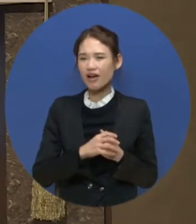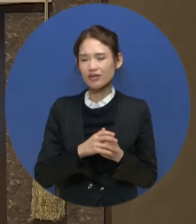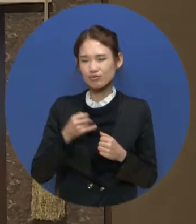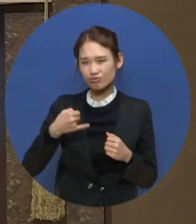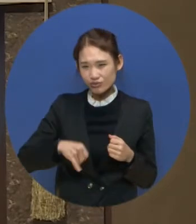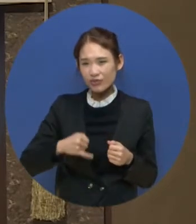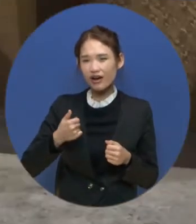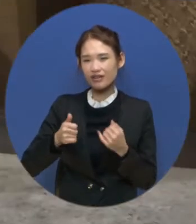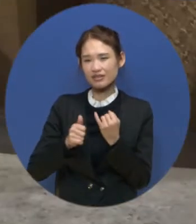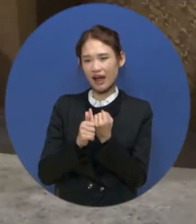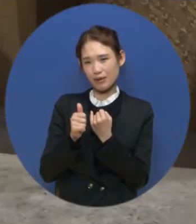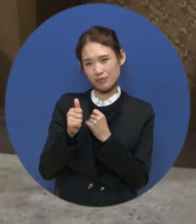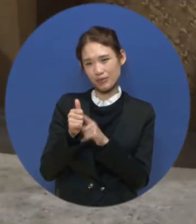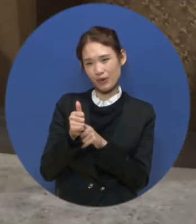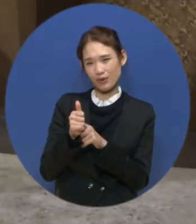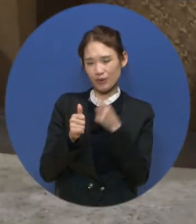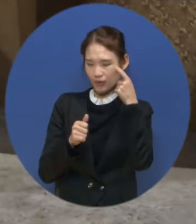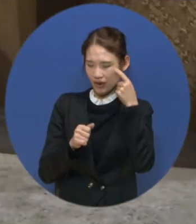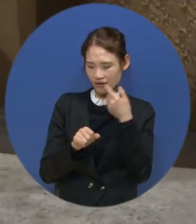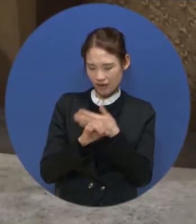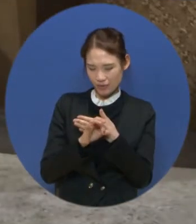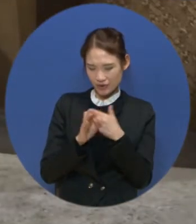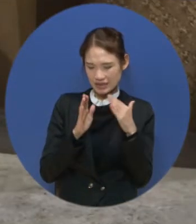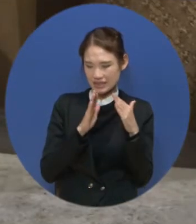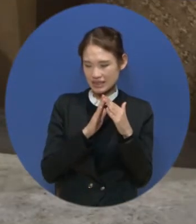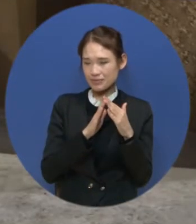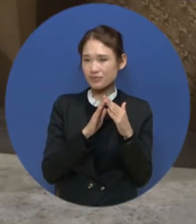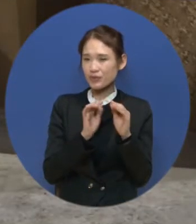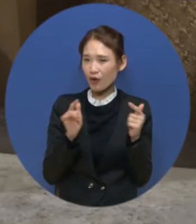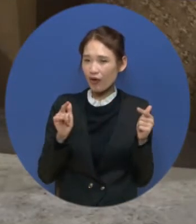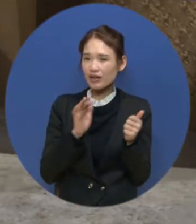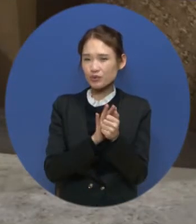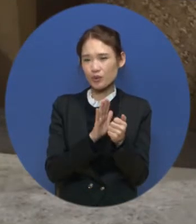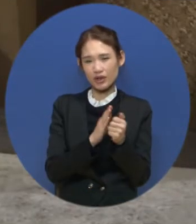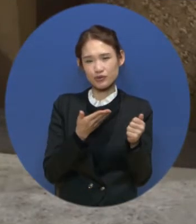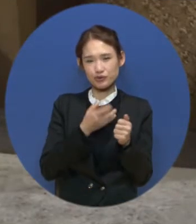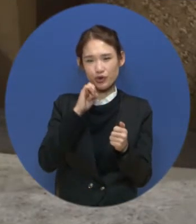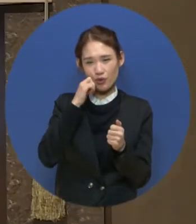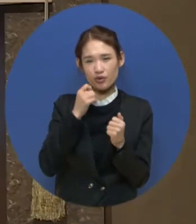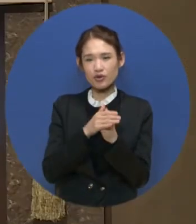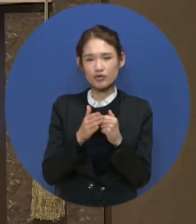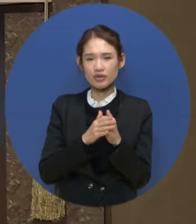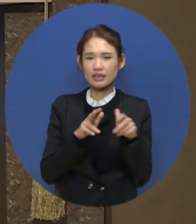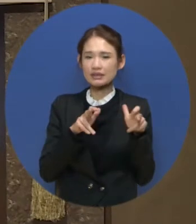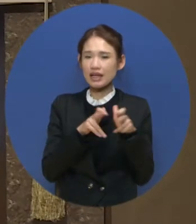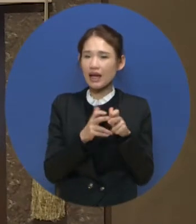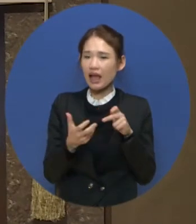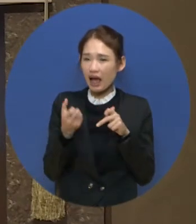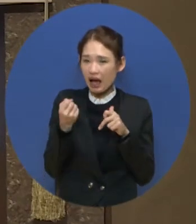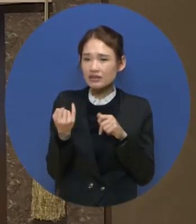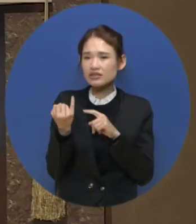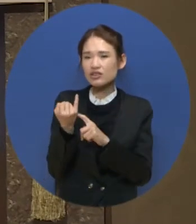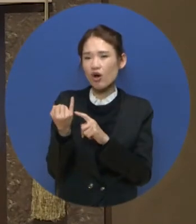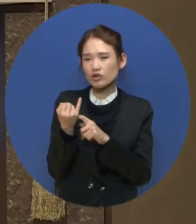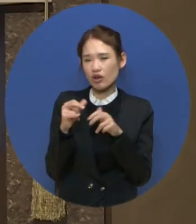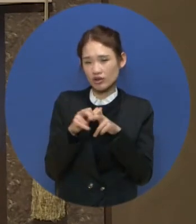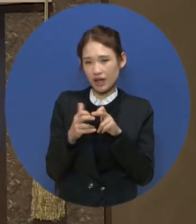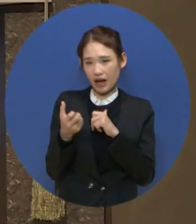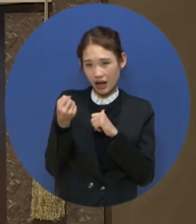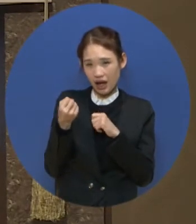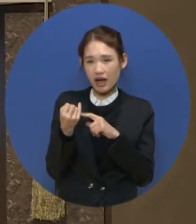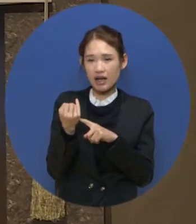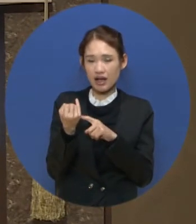남편인데요. 그 가사일을 잘안 돕기도 하고 뭐 이렇게 되는데, 장애를 갖고 있는 여성 장애인도 보면